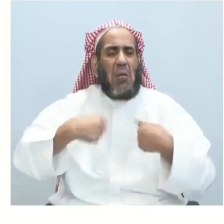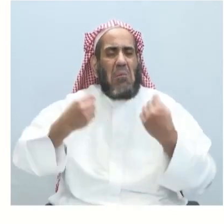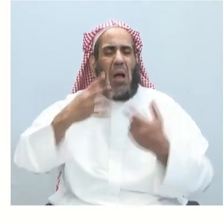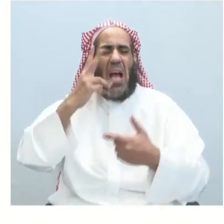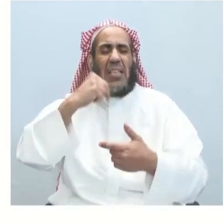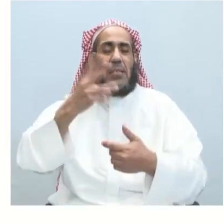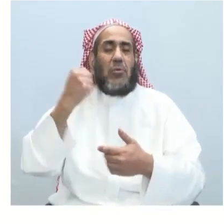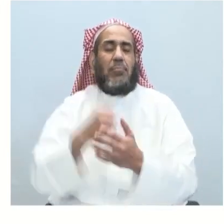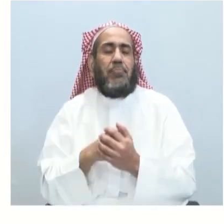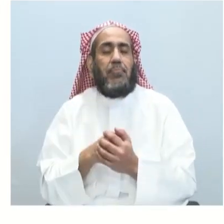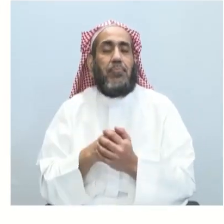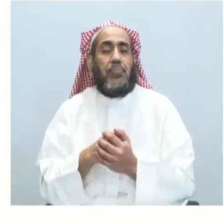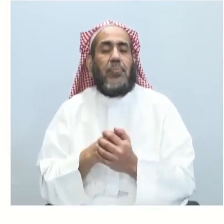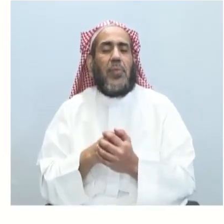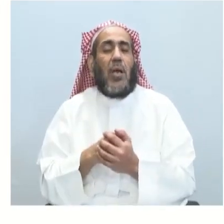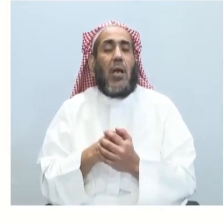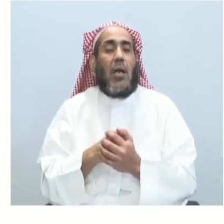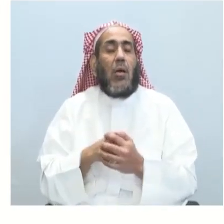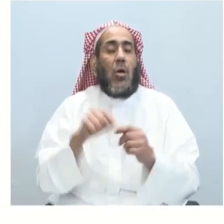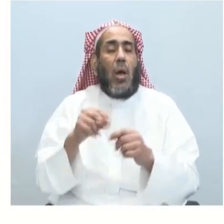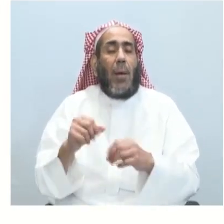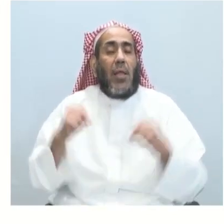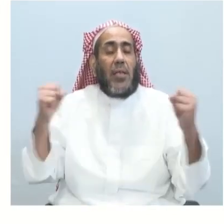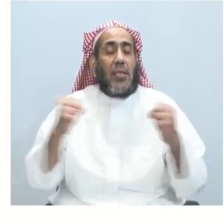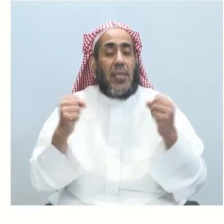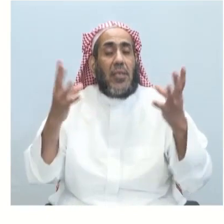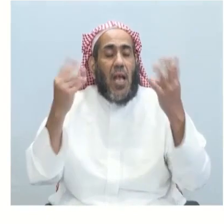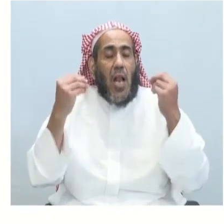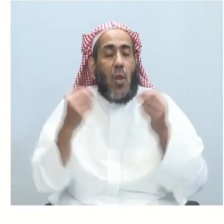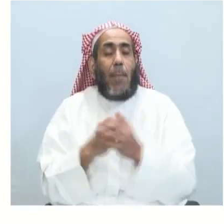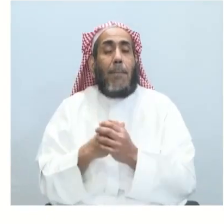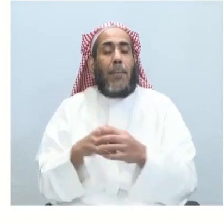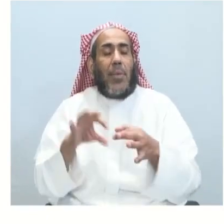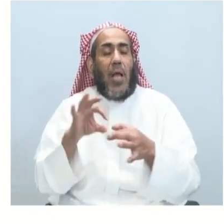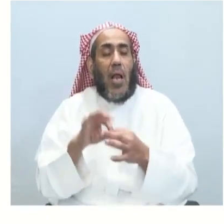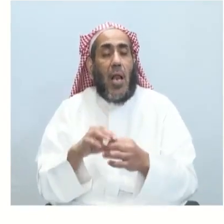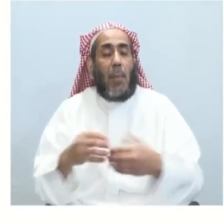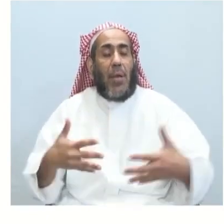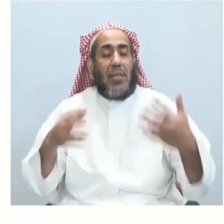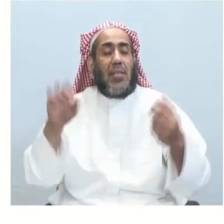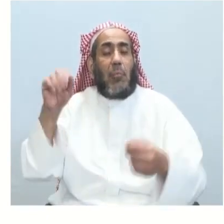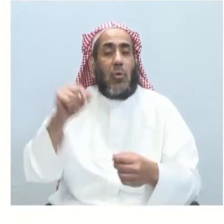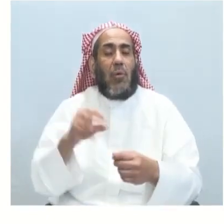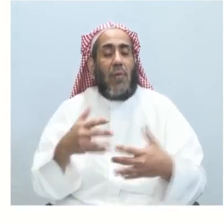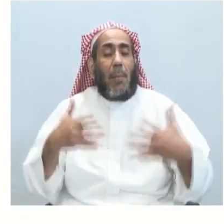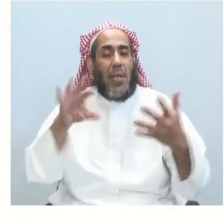قديمه جدا هنا بعض نشاطات التعلم تتعلق ايضا بقصيده البحتري هنا يقول في الابيات المختاره من القصيده ثلاثه